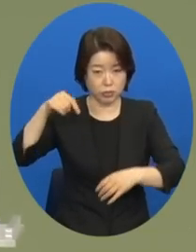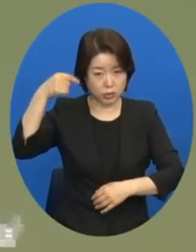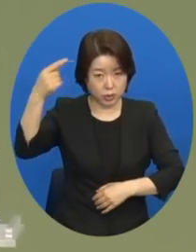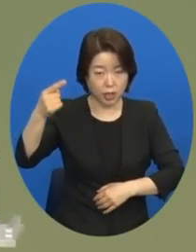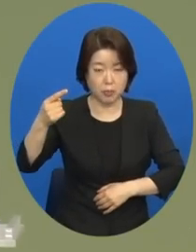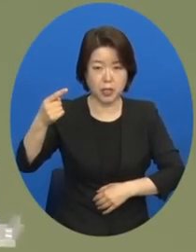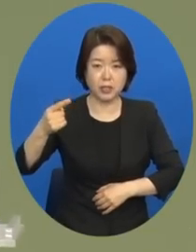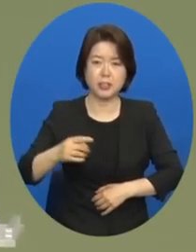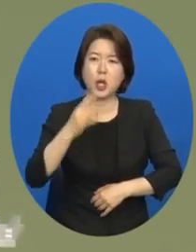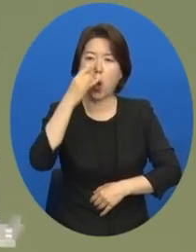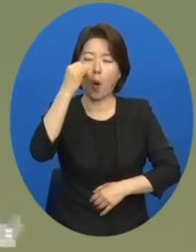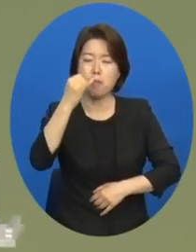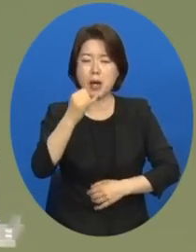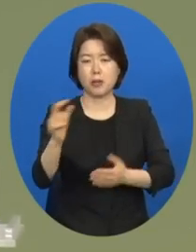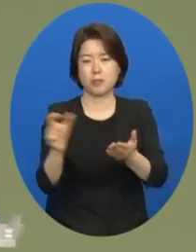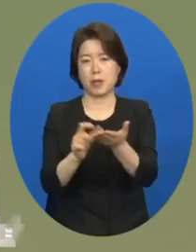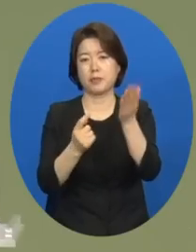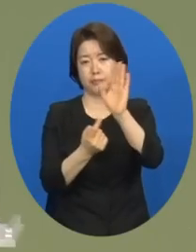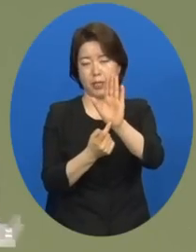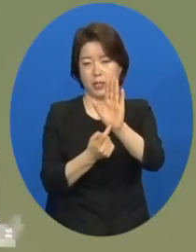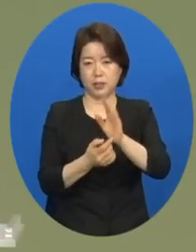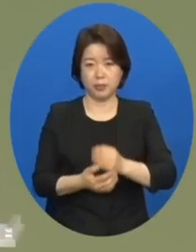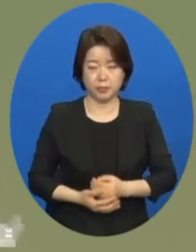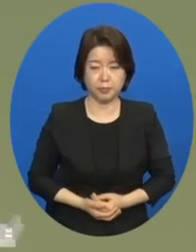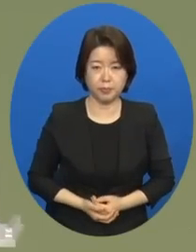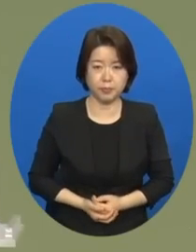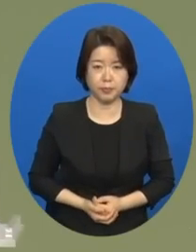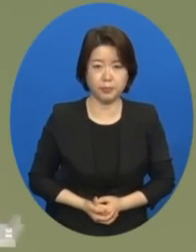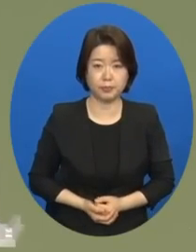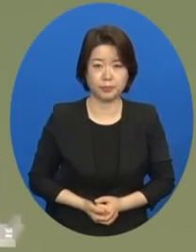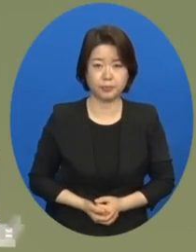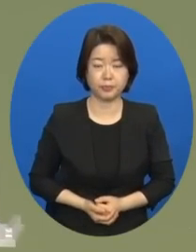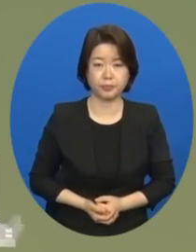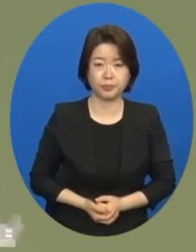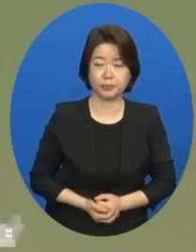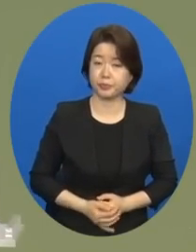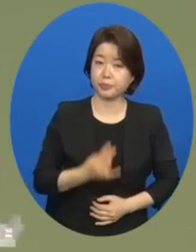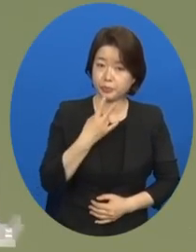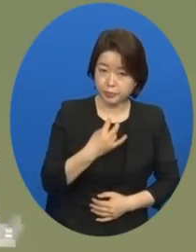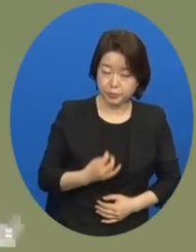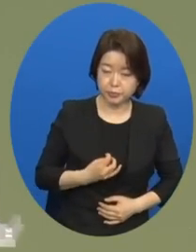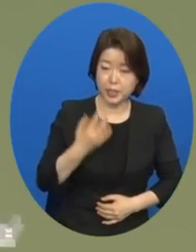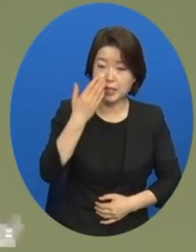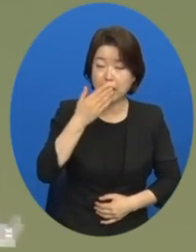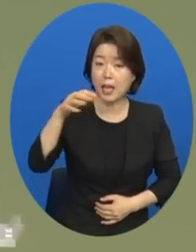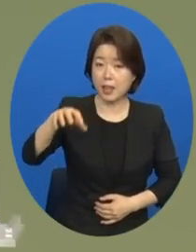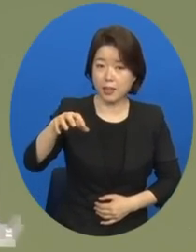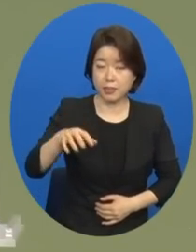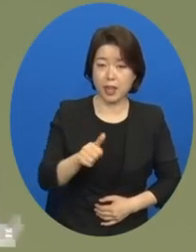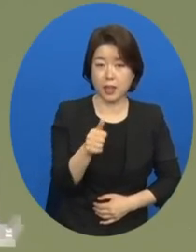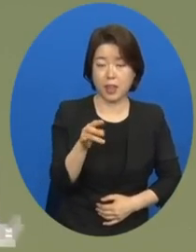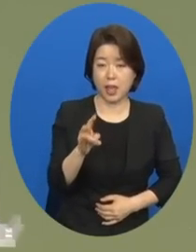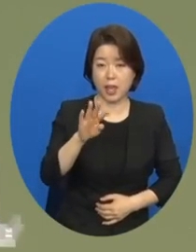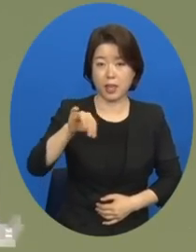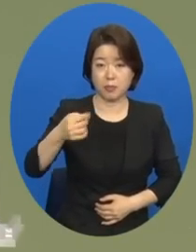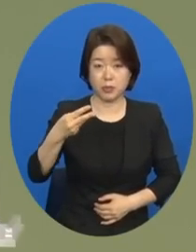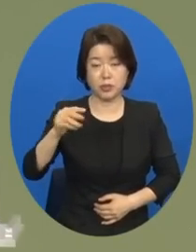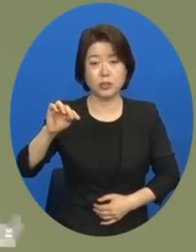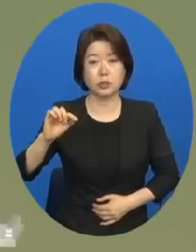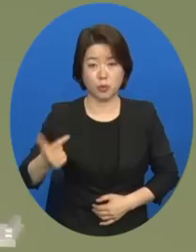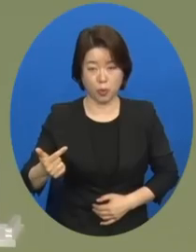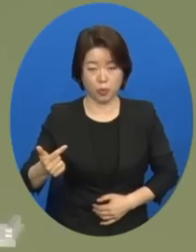23장 2절에 보면 사라가 가나안 땅 헤브론 곧 길이